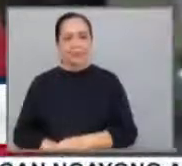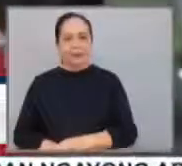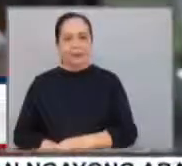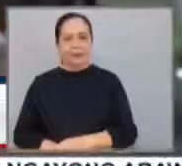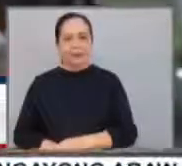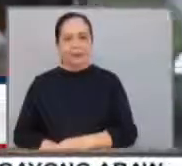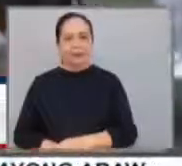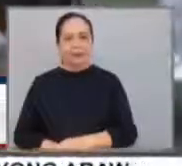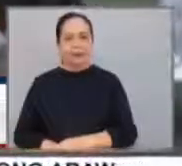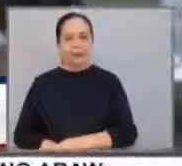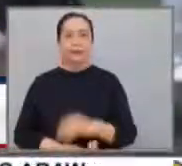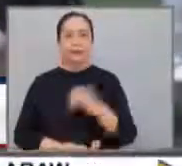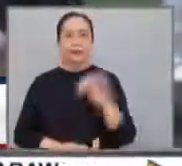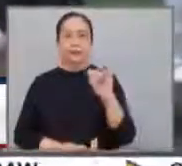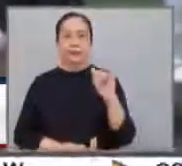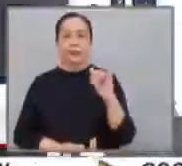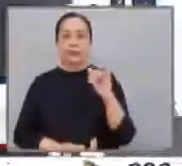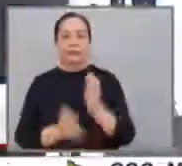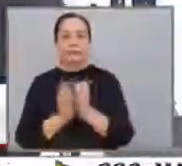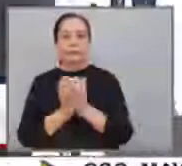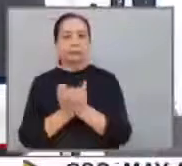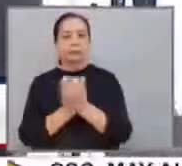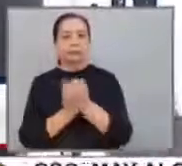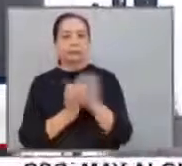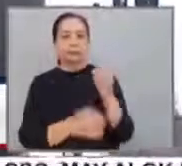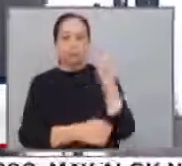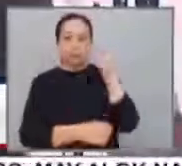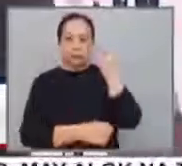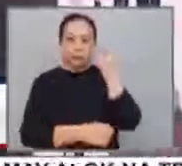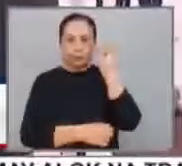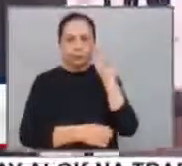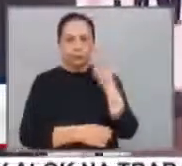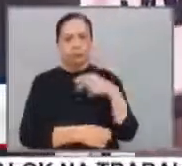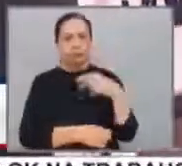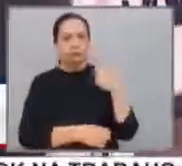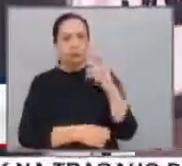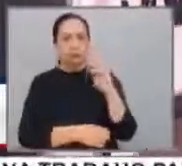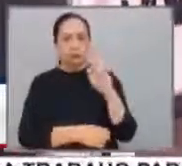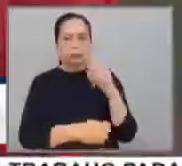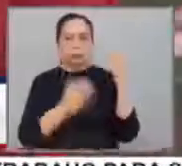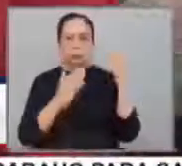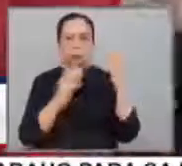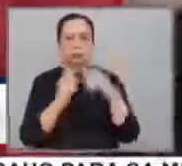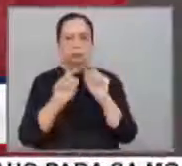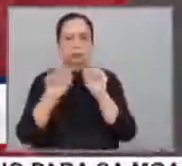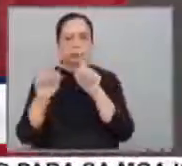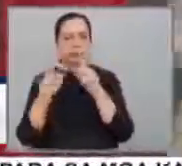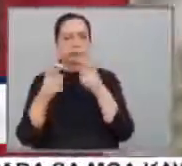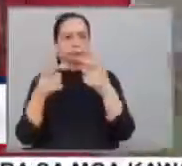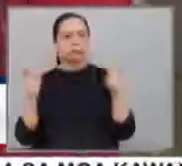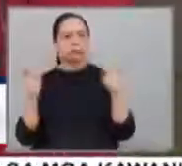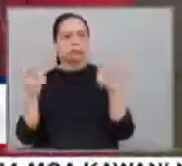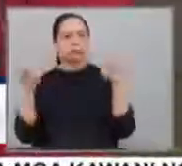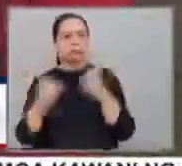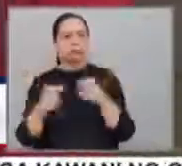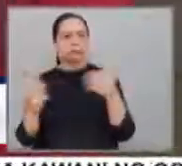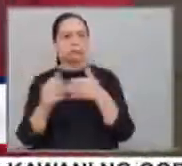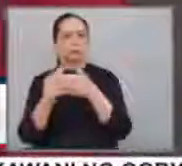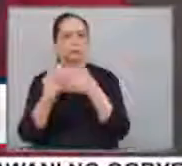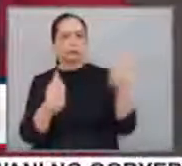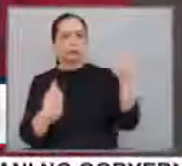Ang kapwa si Ferrer naman na sina Alan at Gilbert umaasa na ang pagdalo ni Pangulong Marcos sa malaking pagtitipon na ito ng mga leader ng mga bansa sa